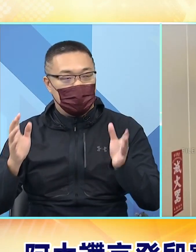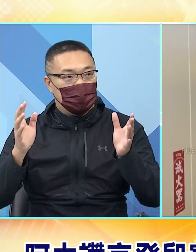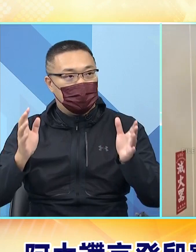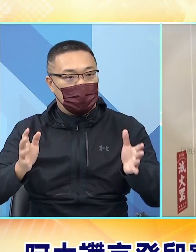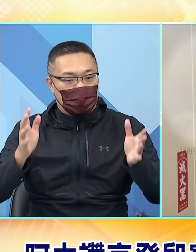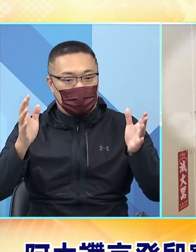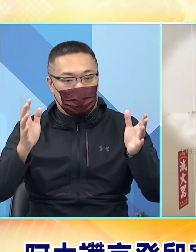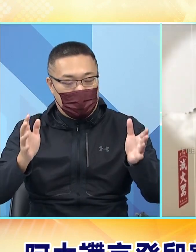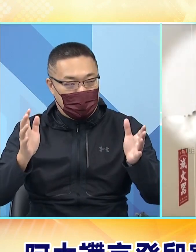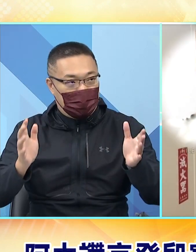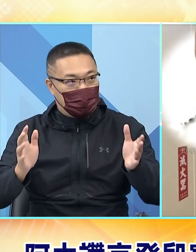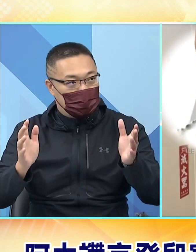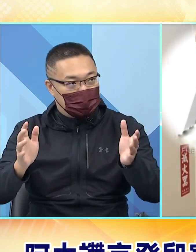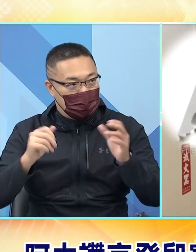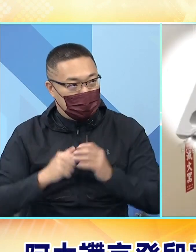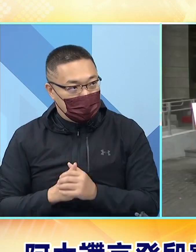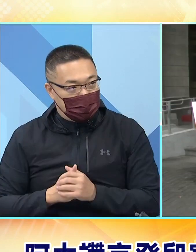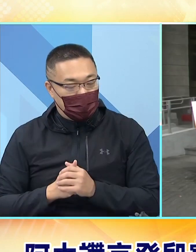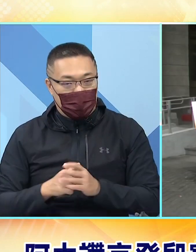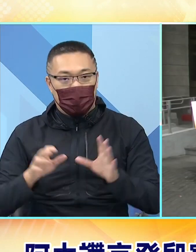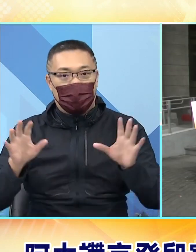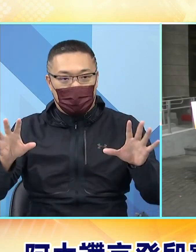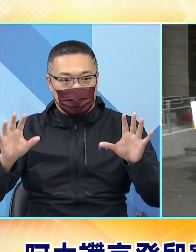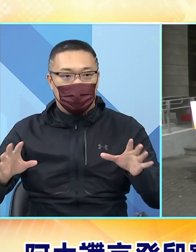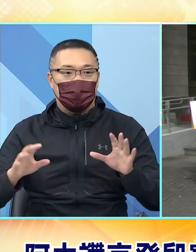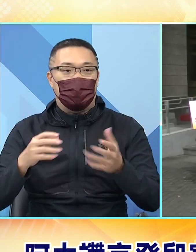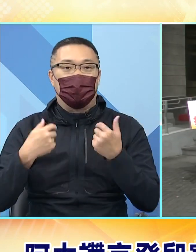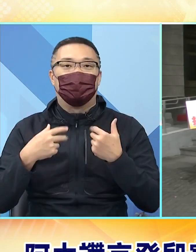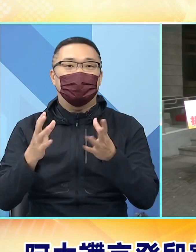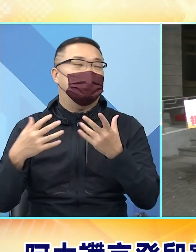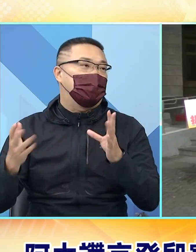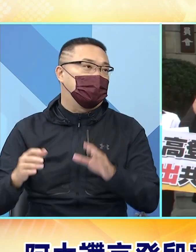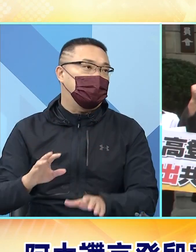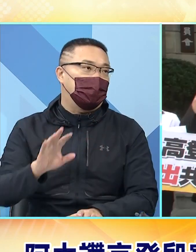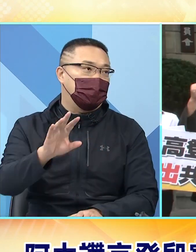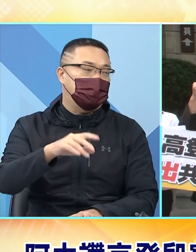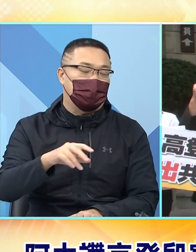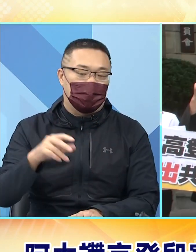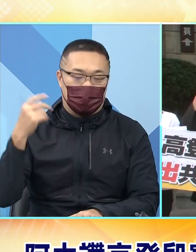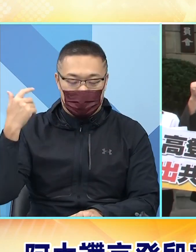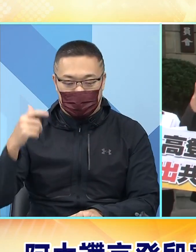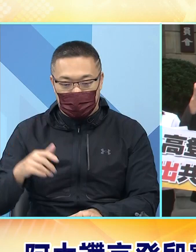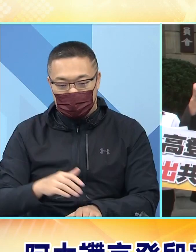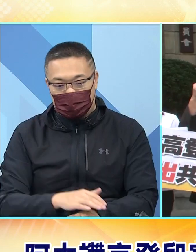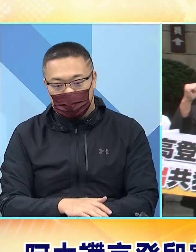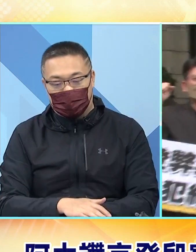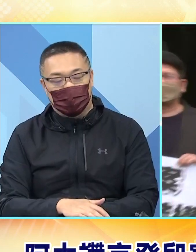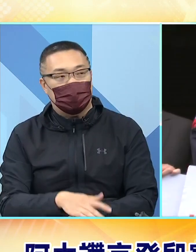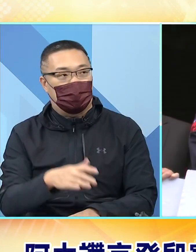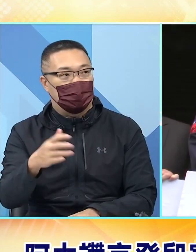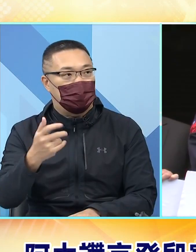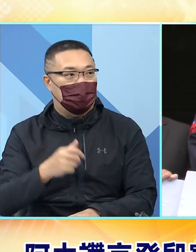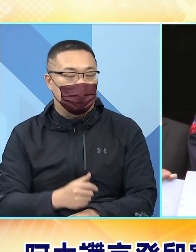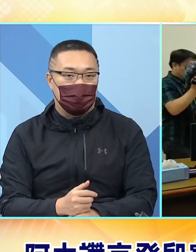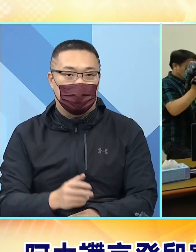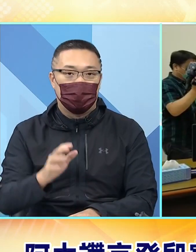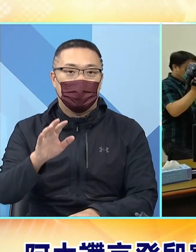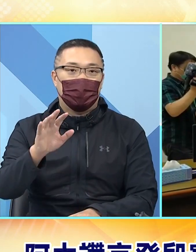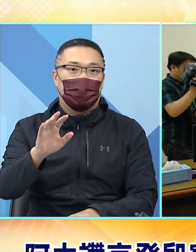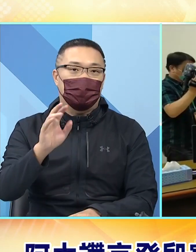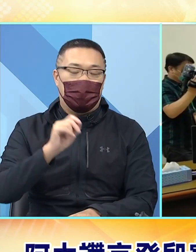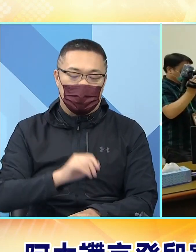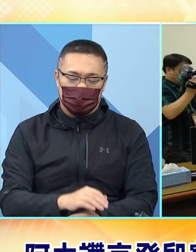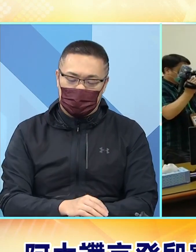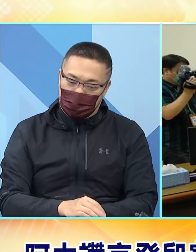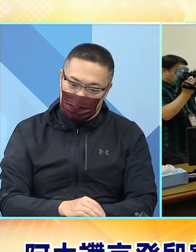43900箱呢，要堆到800多个站板。800多个站板，我们不是搞国际贸易不熟啦，我有朋友是做农产国际贸易的，